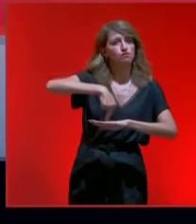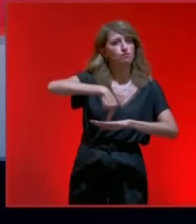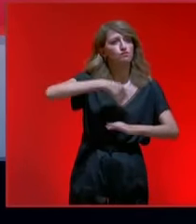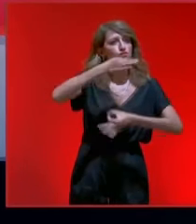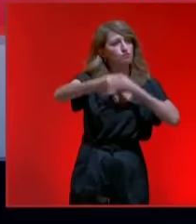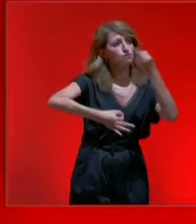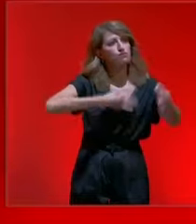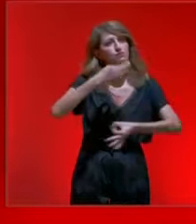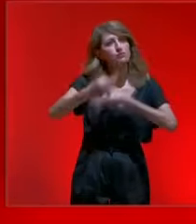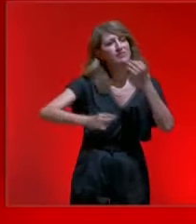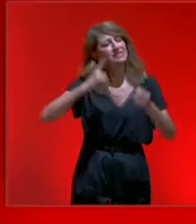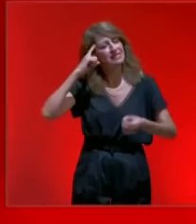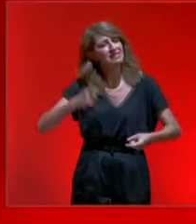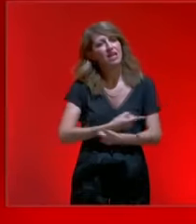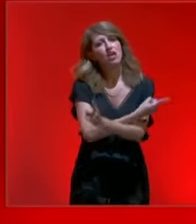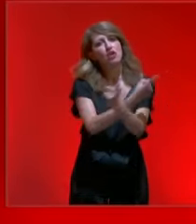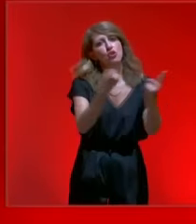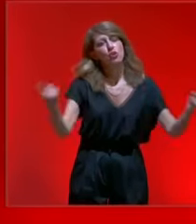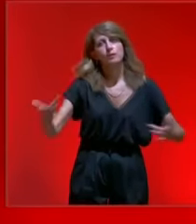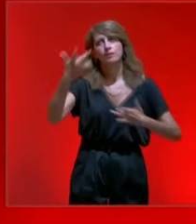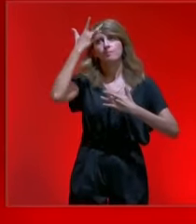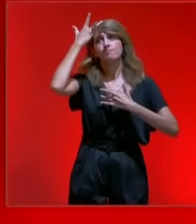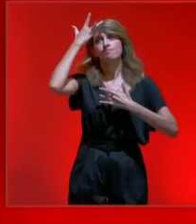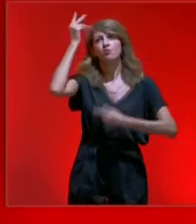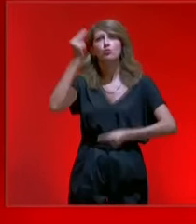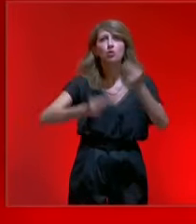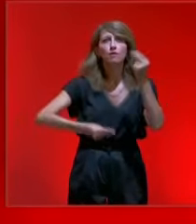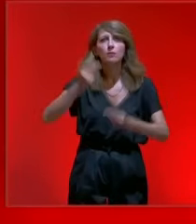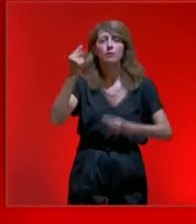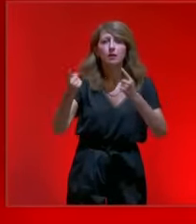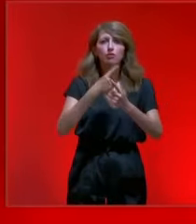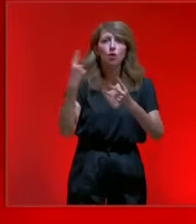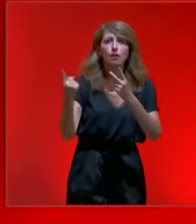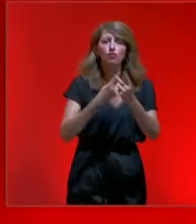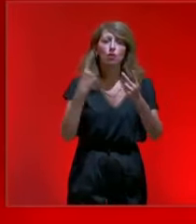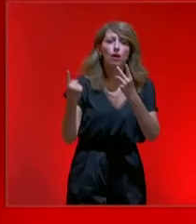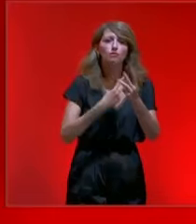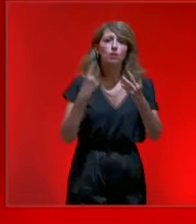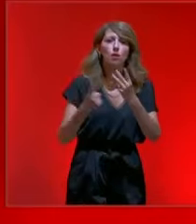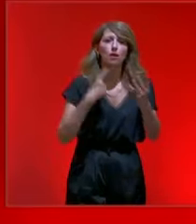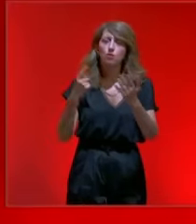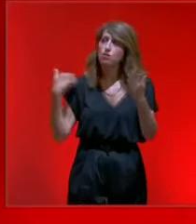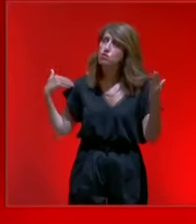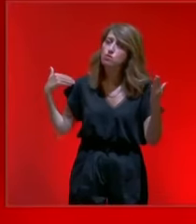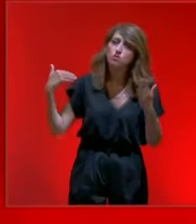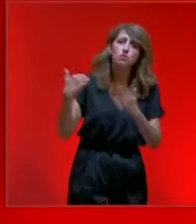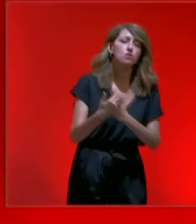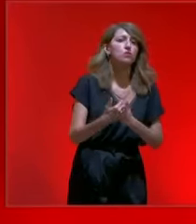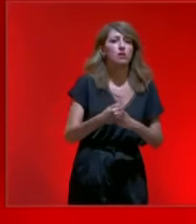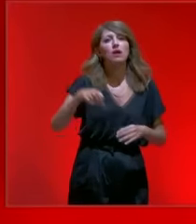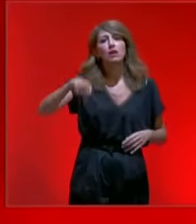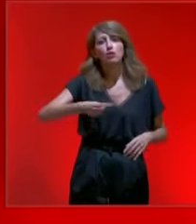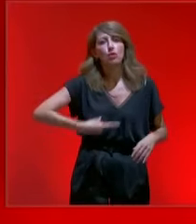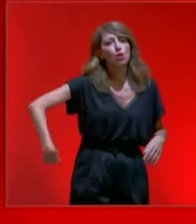που έχει βαθιά συνείδηση ότι για αυτά τα πράγματα μιλάει εδώ και καιρό. Και με αίσθημα πικρής δικαίωσης